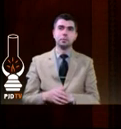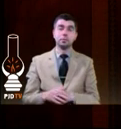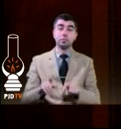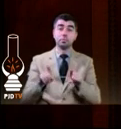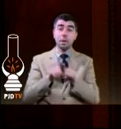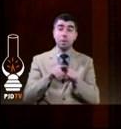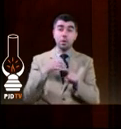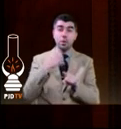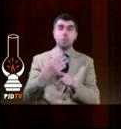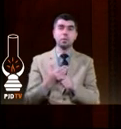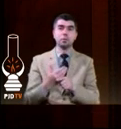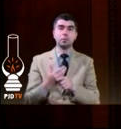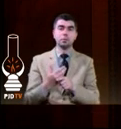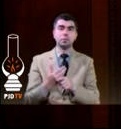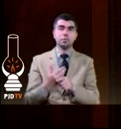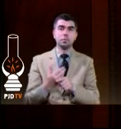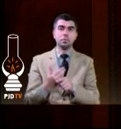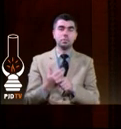محاولا إرجاع بعض